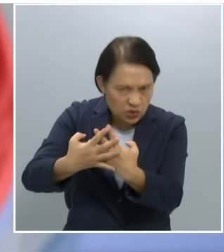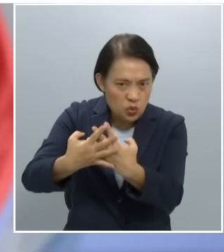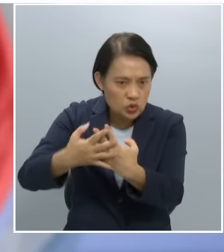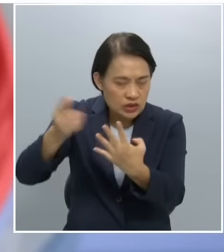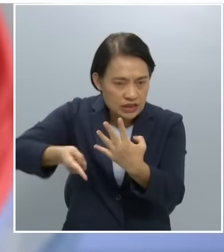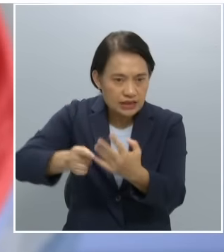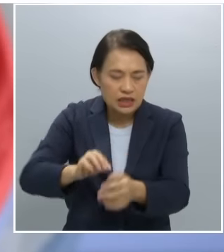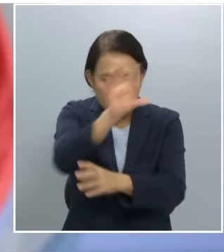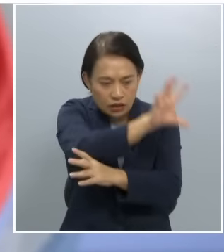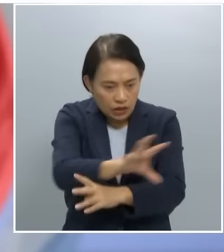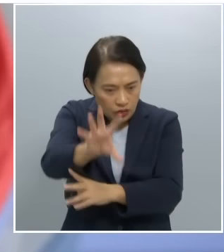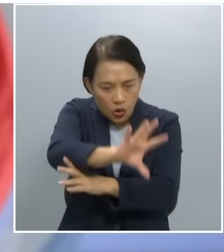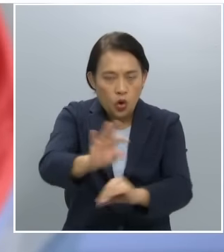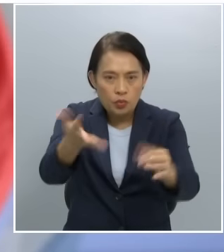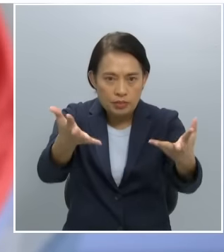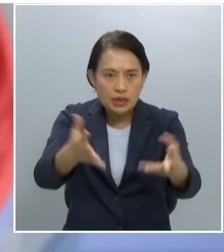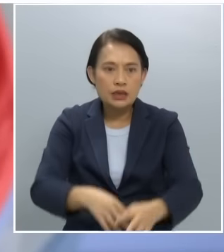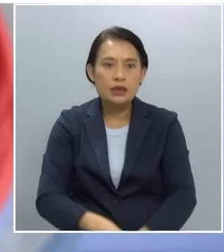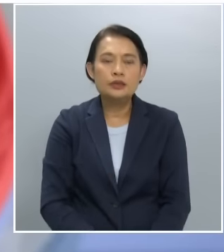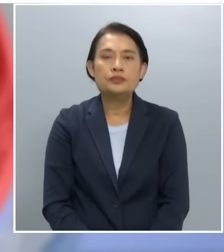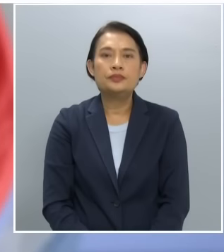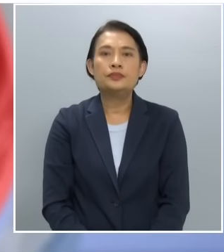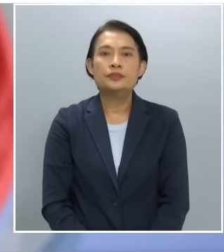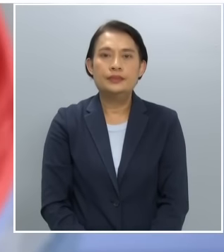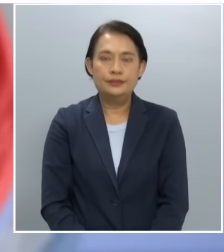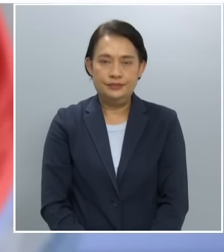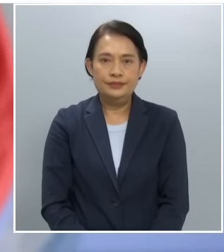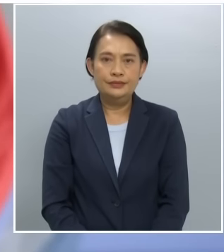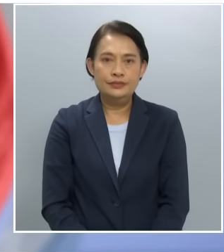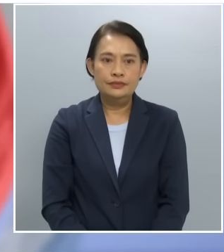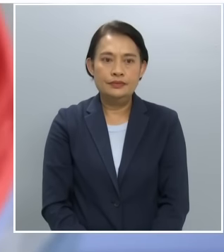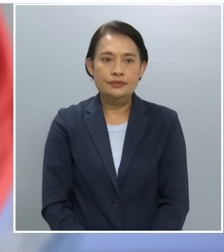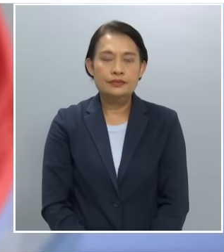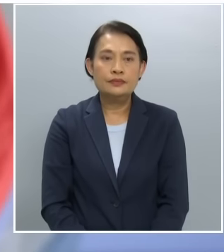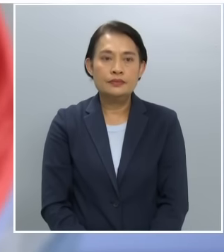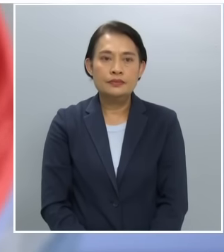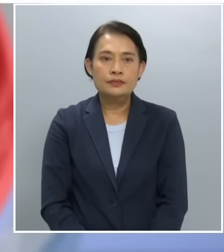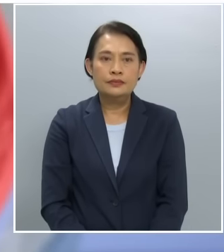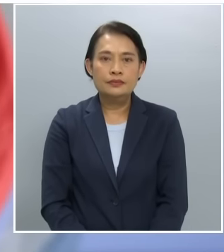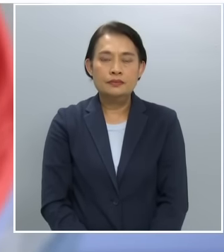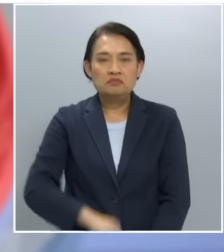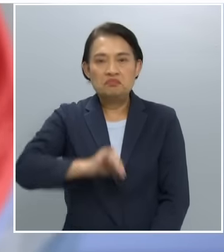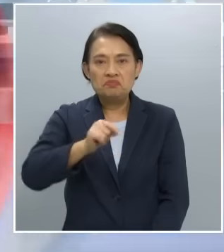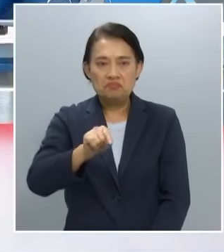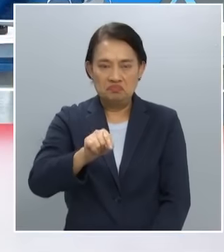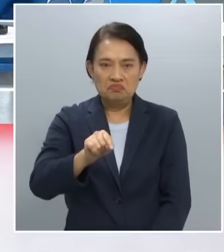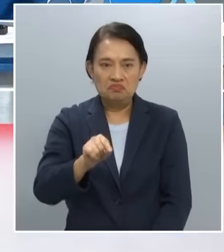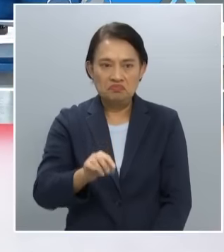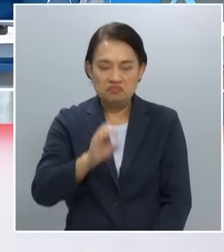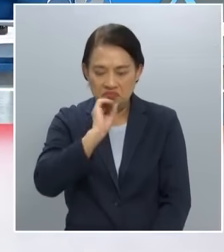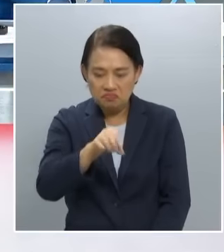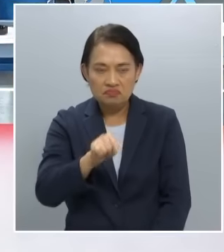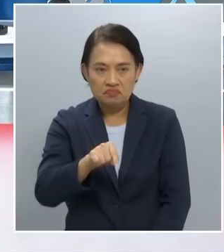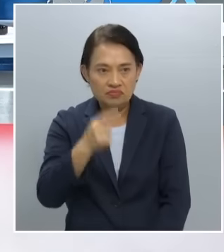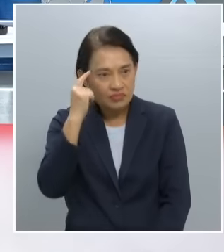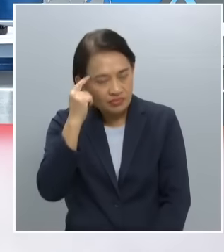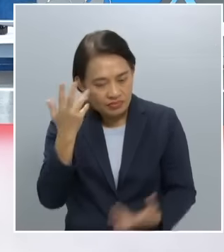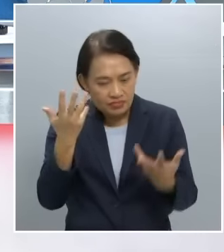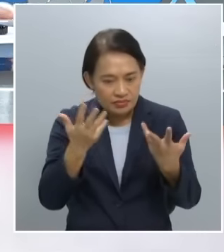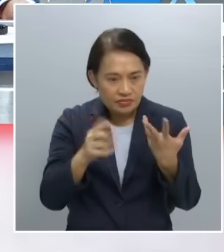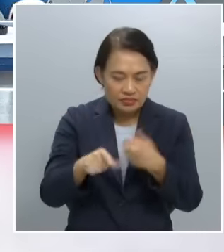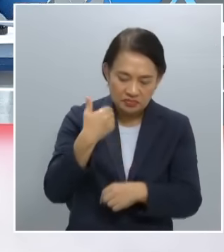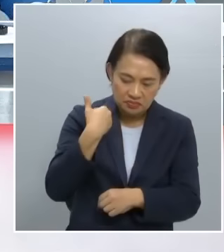อื่นอีกนะคะออนะค่ะอ่ะโอเคบางครั้งเรื่องราวลนี้ต้องต้องสะกิดต่อมเอ๊ะบ้างใช่ๆ